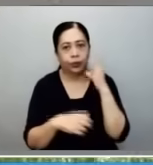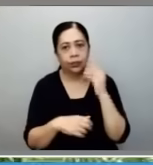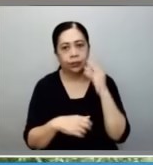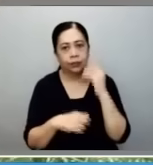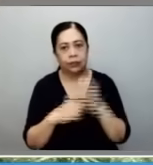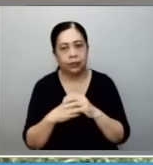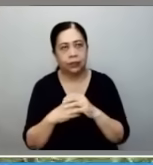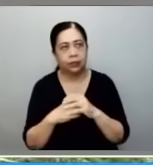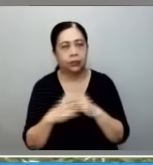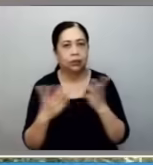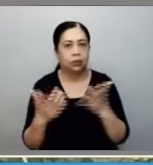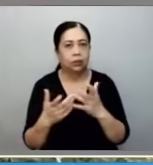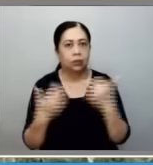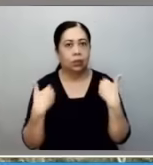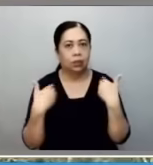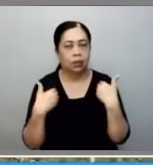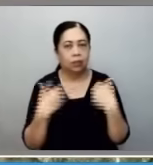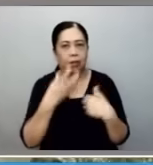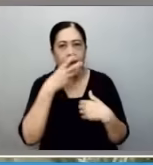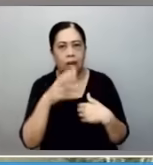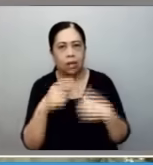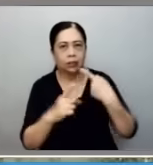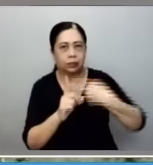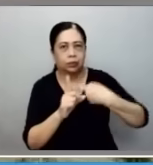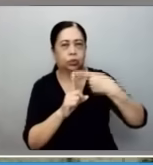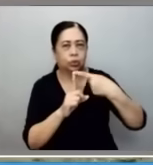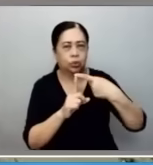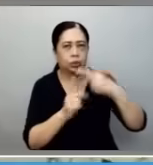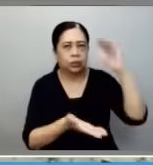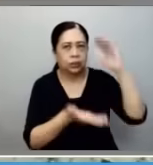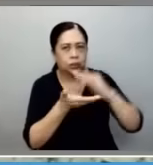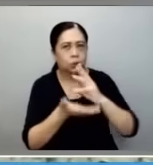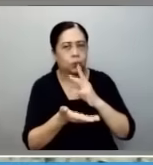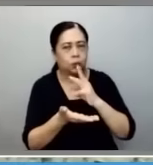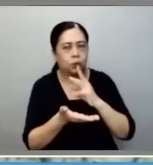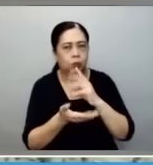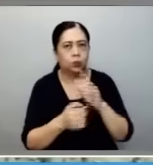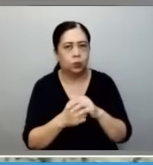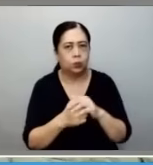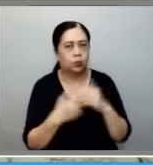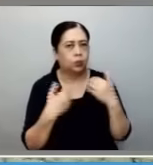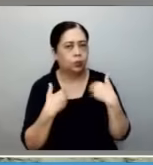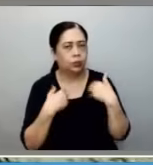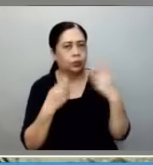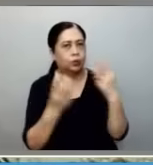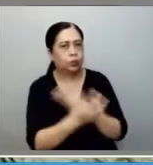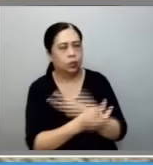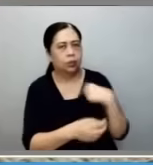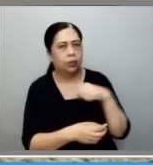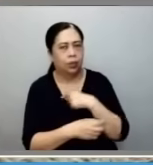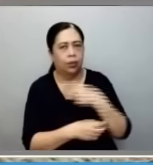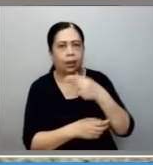mga tsansa ng pagkakaroon ng mainit na temperatura at reduction sa tubig ulan, ay medyo tumitindi po ang ating